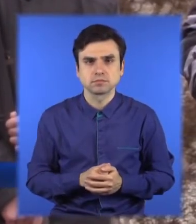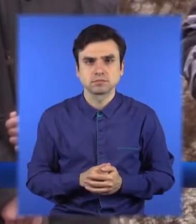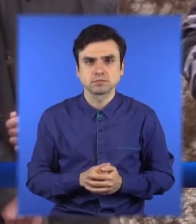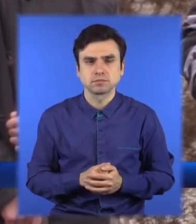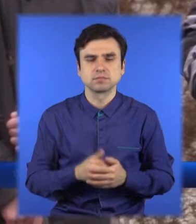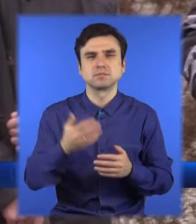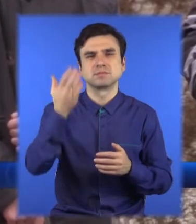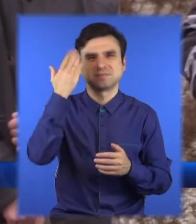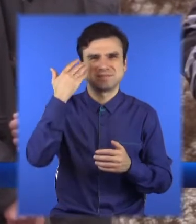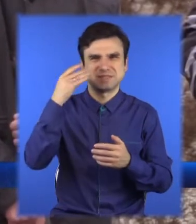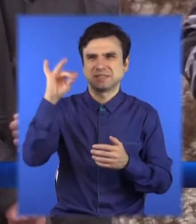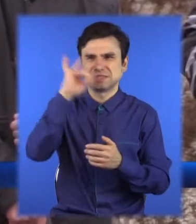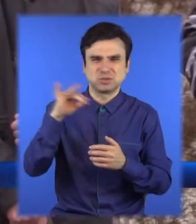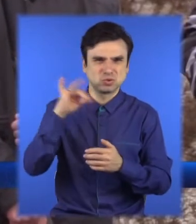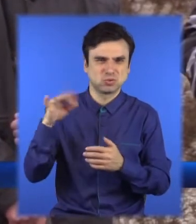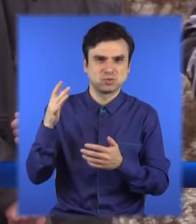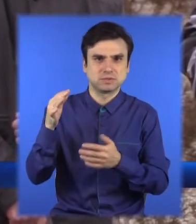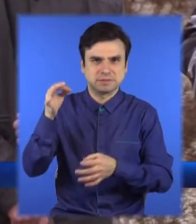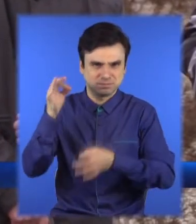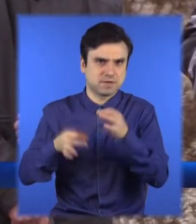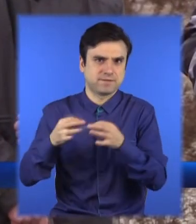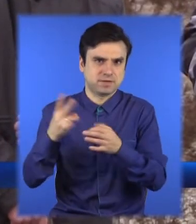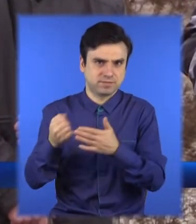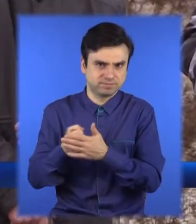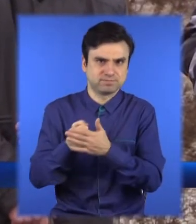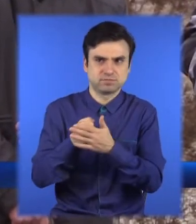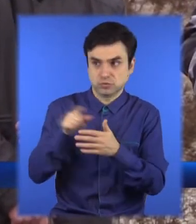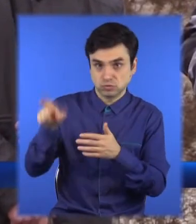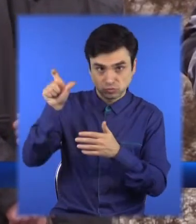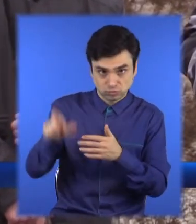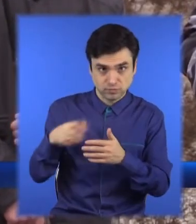постане пам'ятник борцям за волю України.